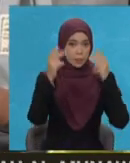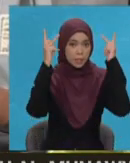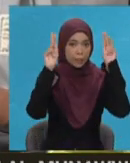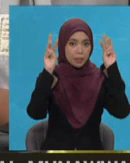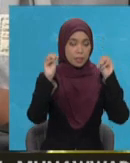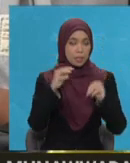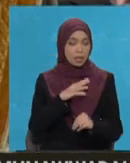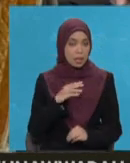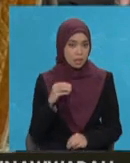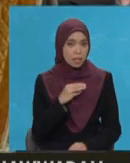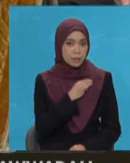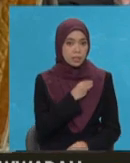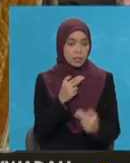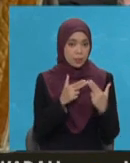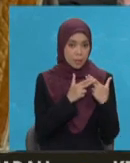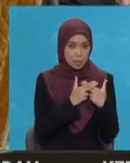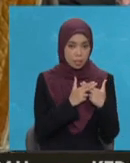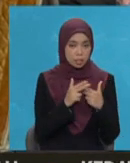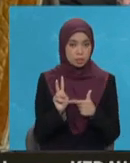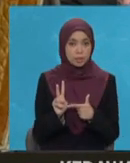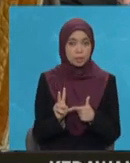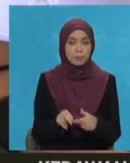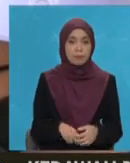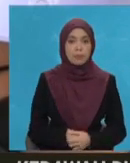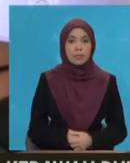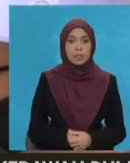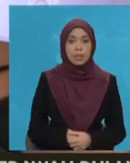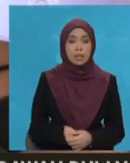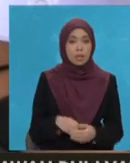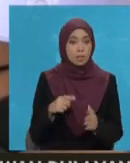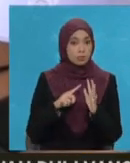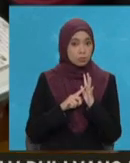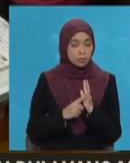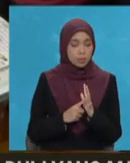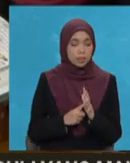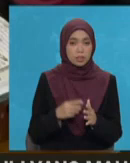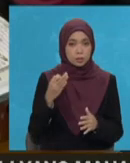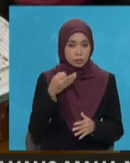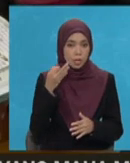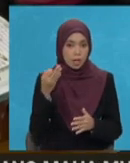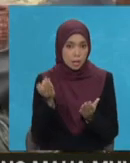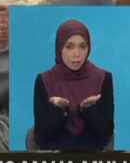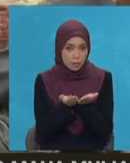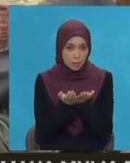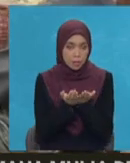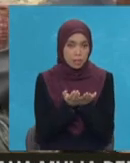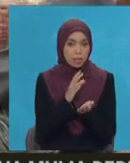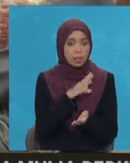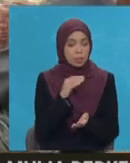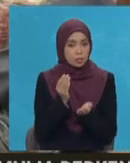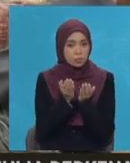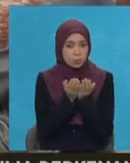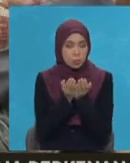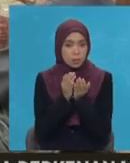dan menteri pertahanan kedua majelis dimulaikan dengan bacaan al-fatihah dan diteruskan dengan bacaan surah